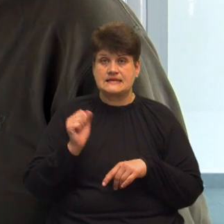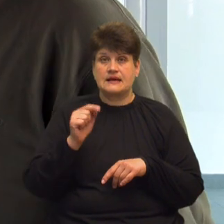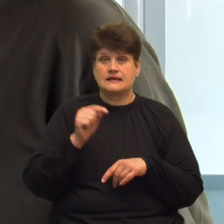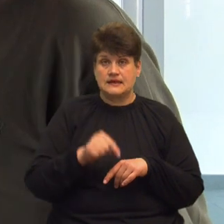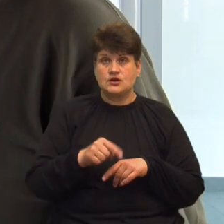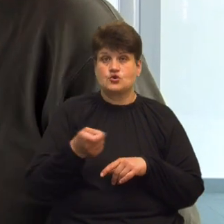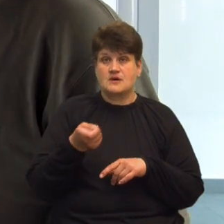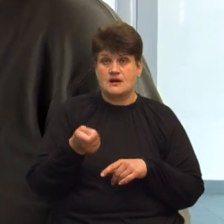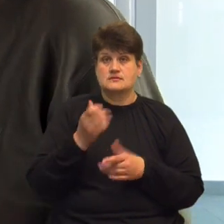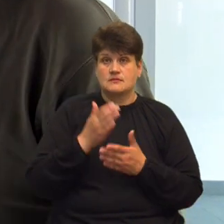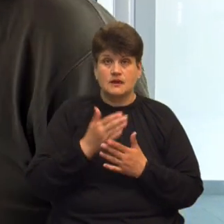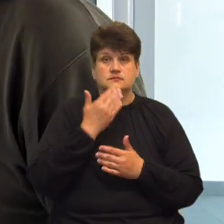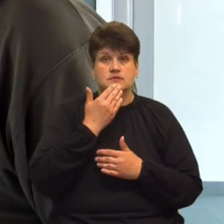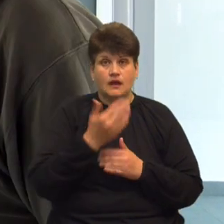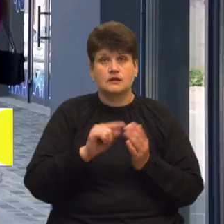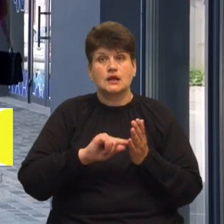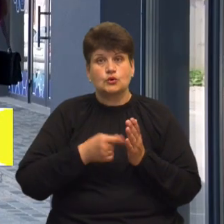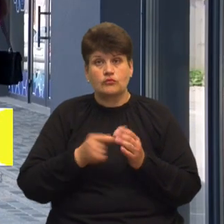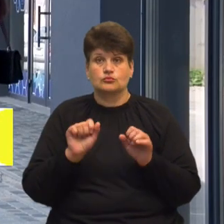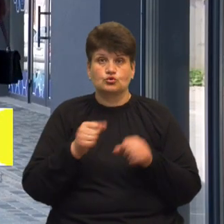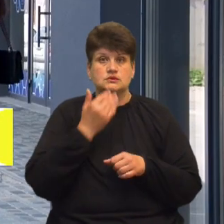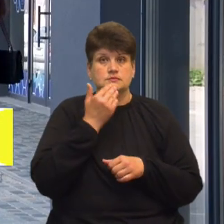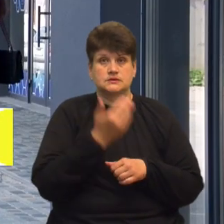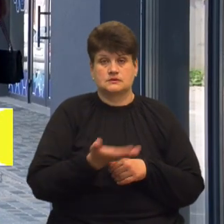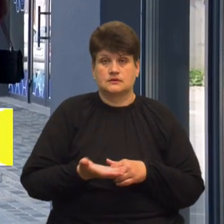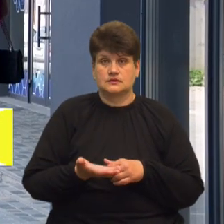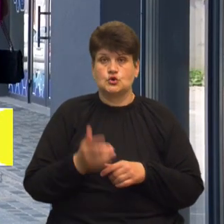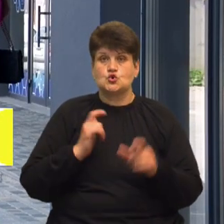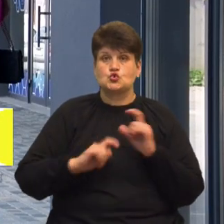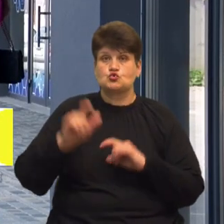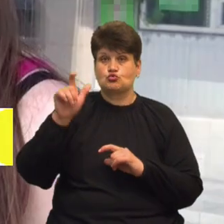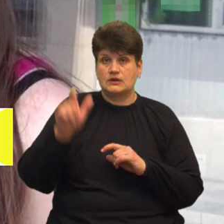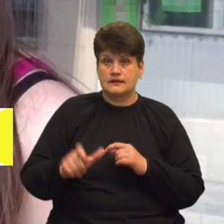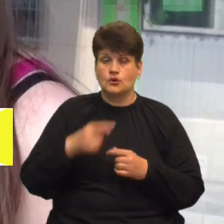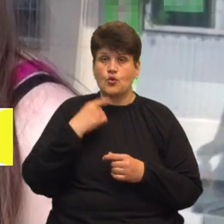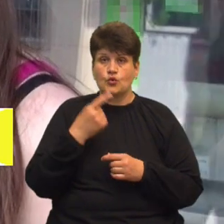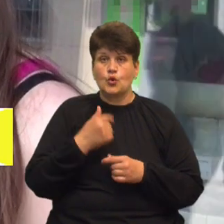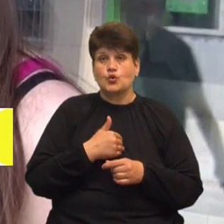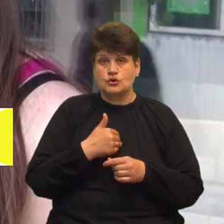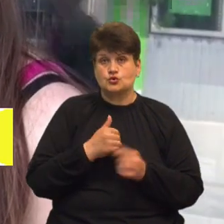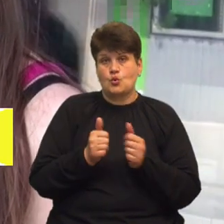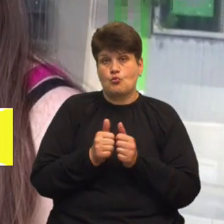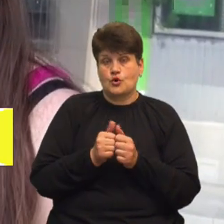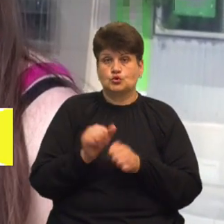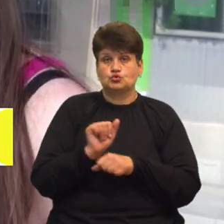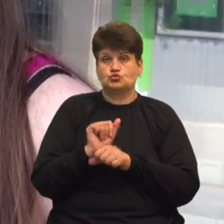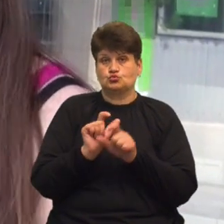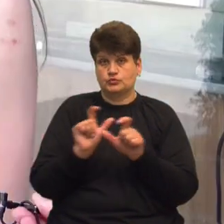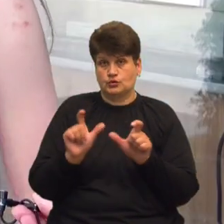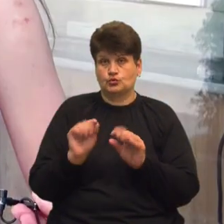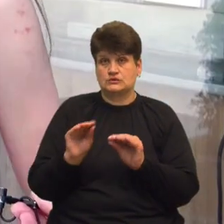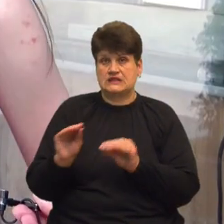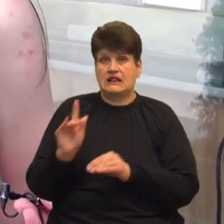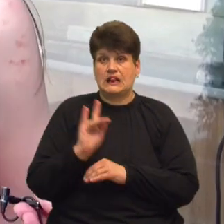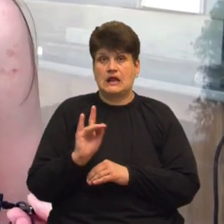спитати. Або довідка, або каса хоча б спитати. Студентка Іванна Михайлович каже, хотіла б, щоб поряд із зупинкою облаштували лавки.